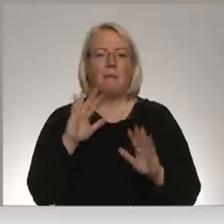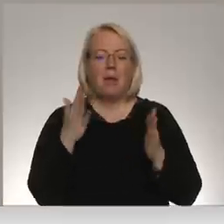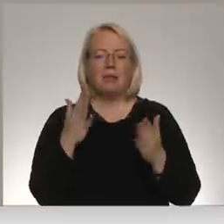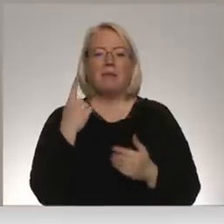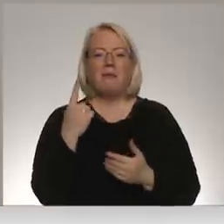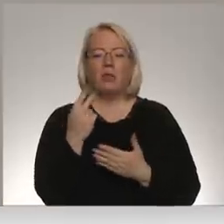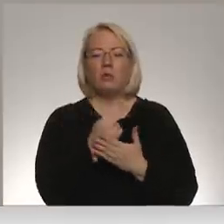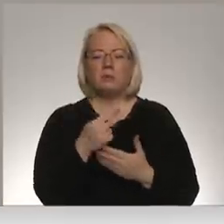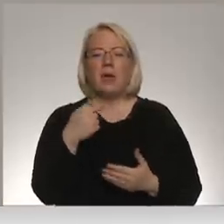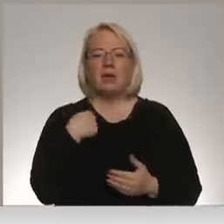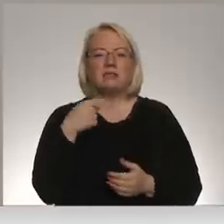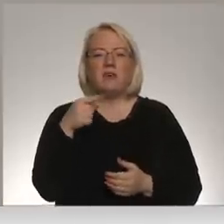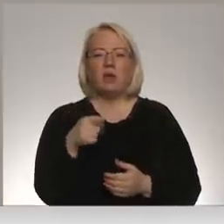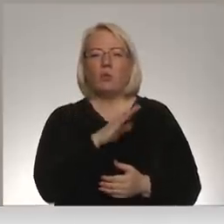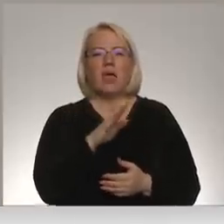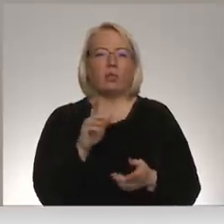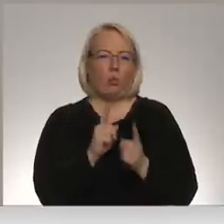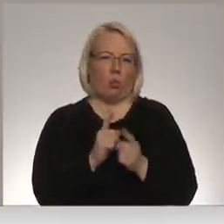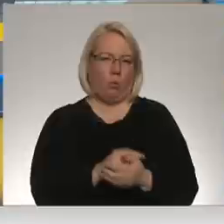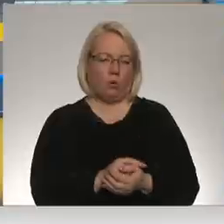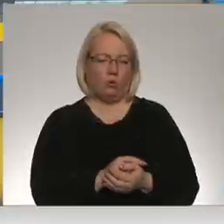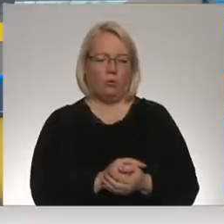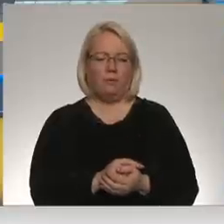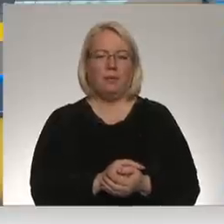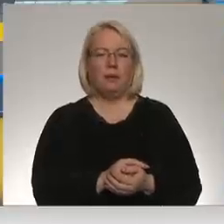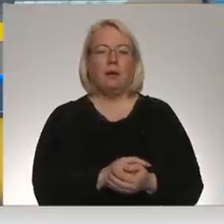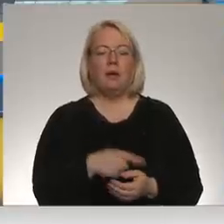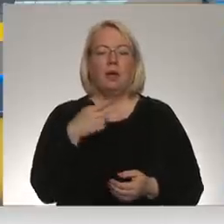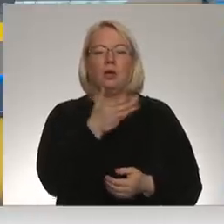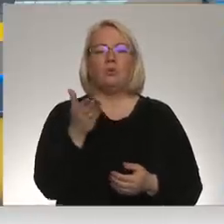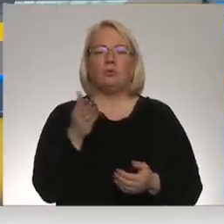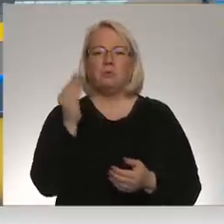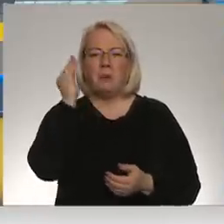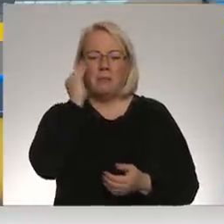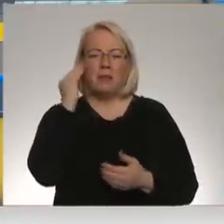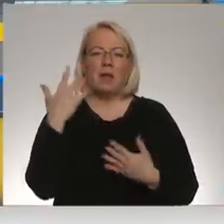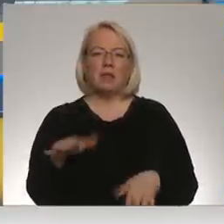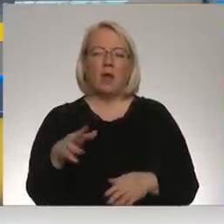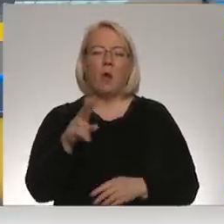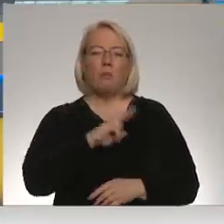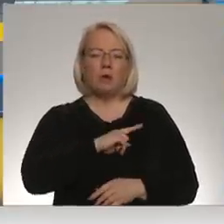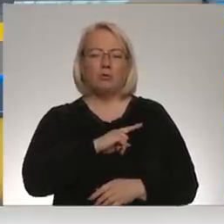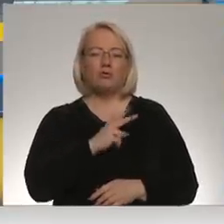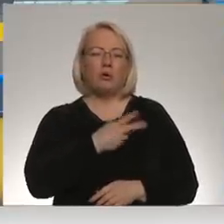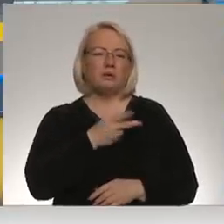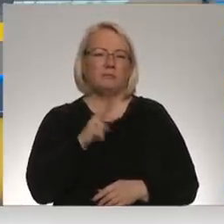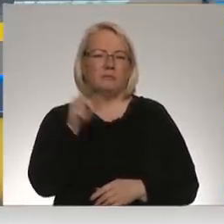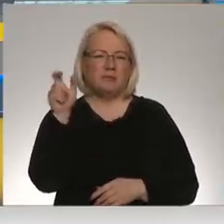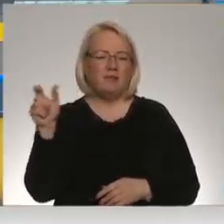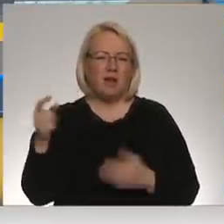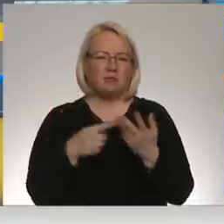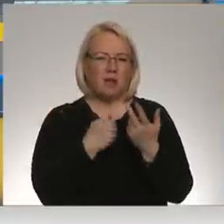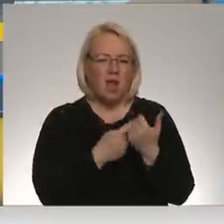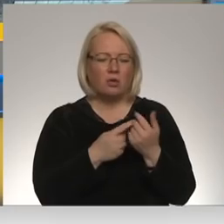viennozīmīgi personīgi netulkotu. Ja jūs jau pieminējāt šos upurus un bojāgājušos skaitu, un, protams, kā jūs arī teicāt,